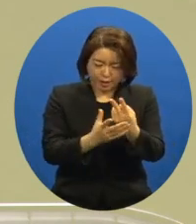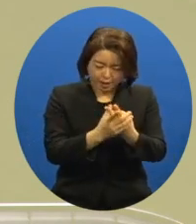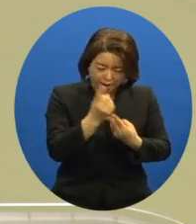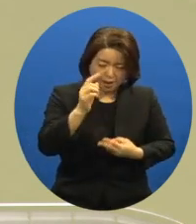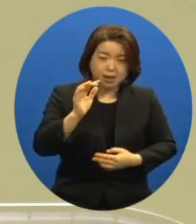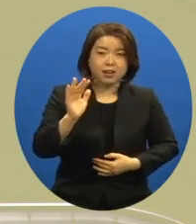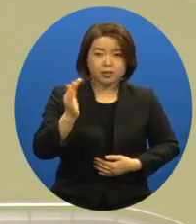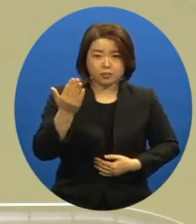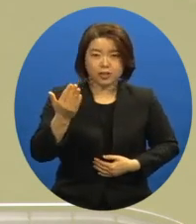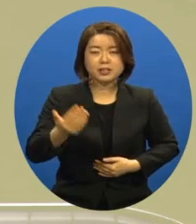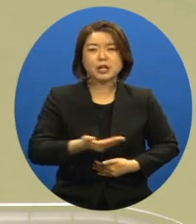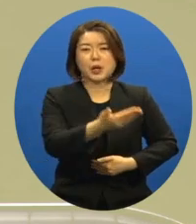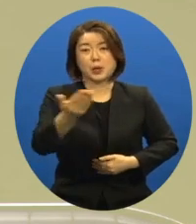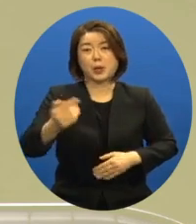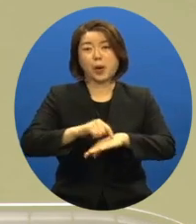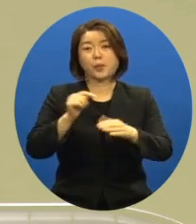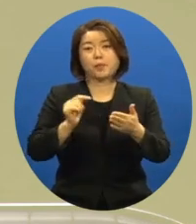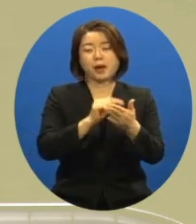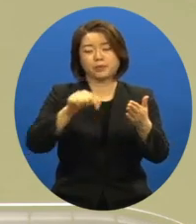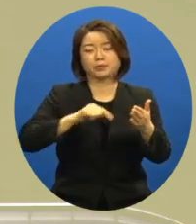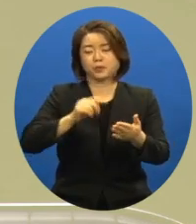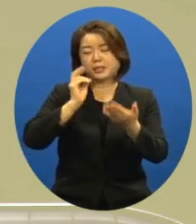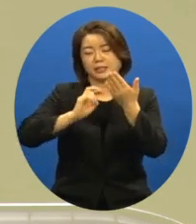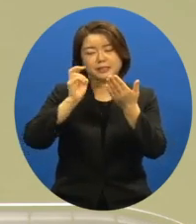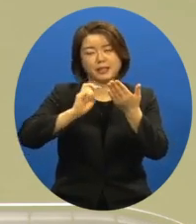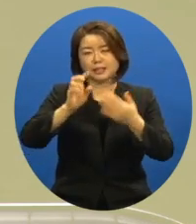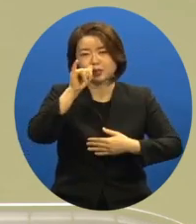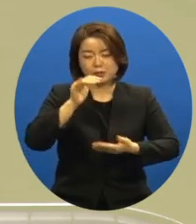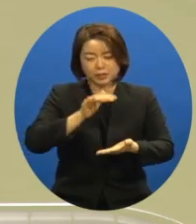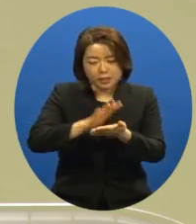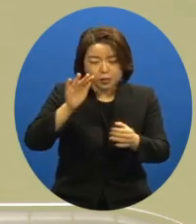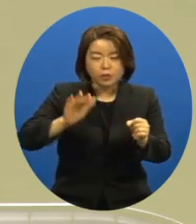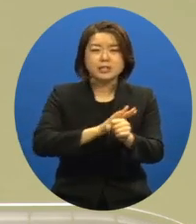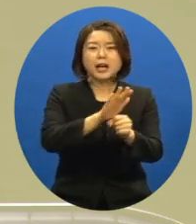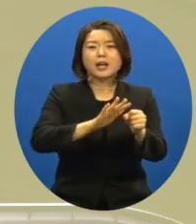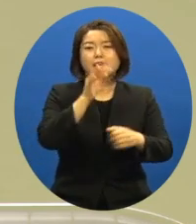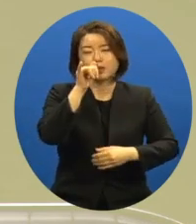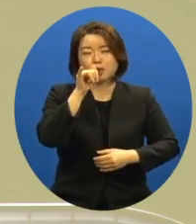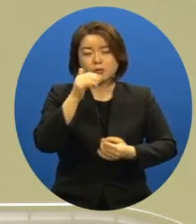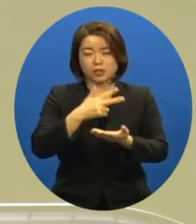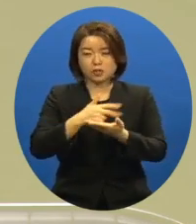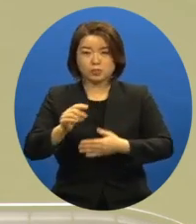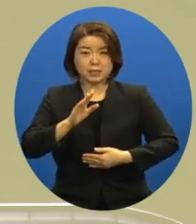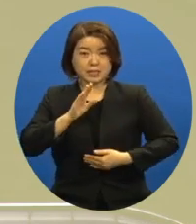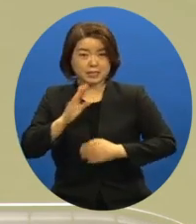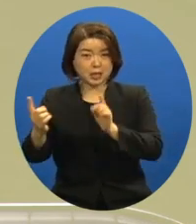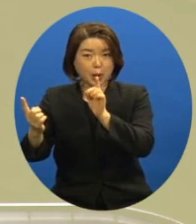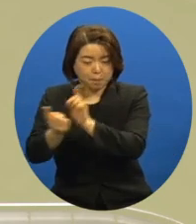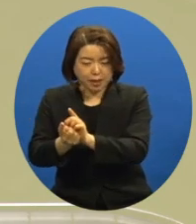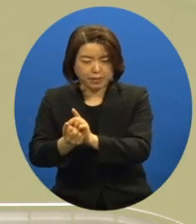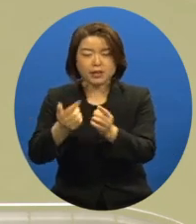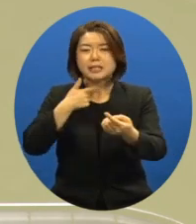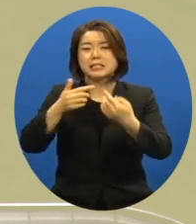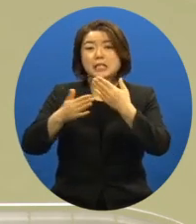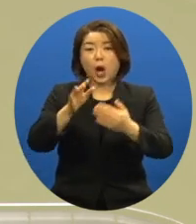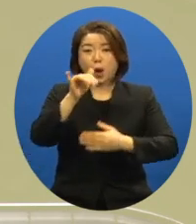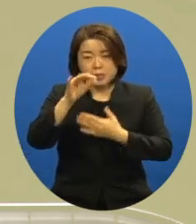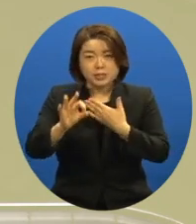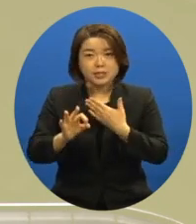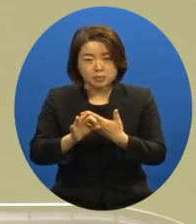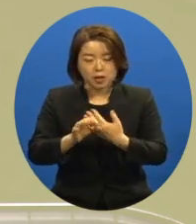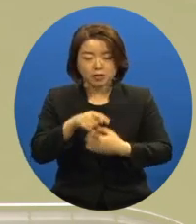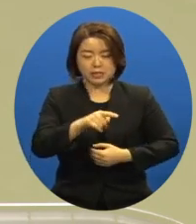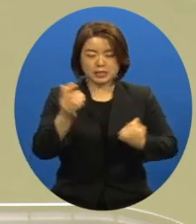되는 여러분의 마음에 찬양이 있고 뜨거운 사랑이 있고 주님을 실제로 만나는 체험이 있게 될 때